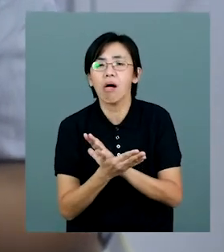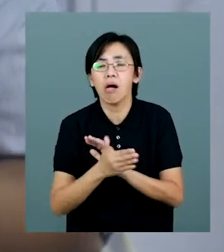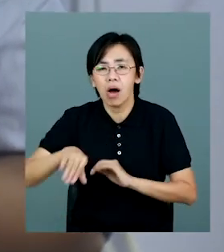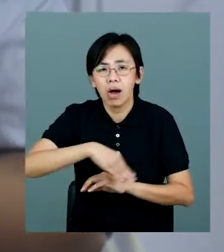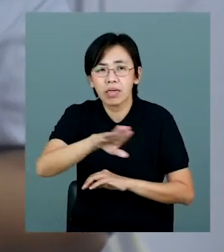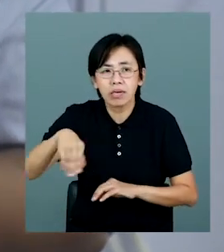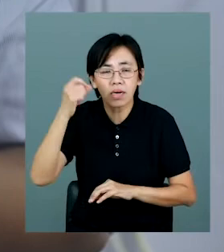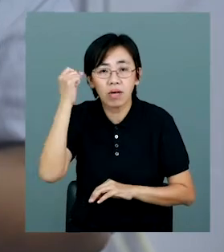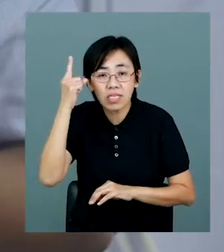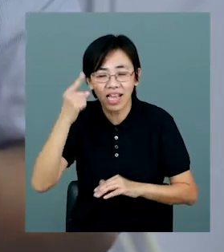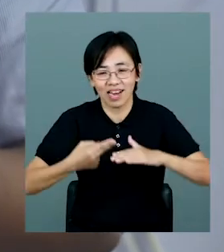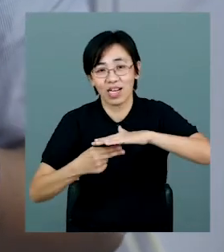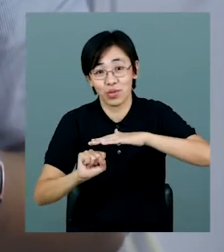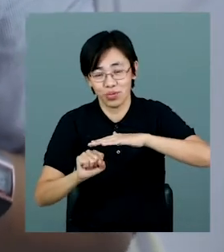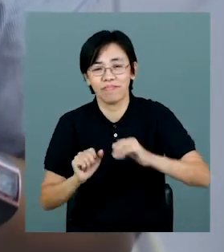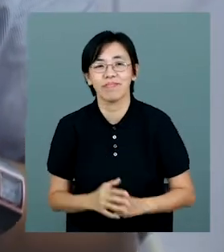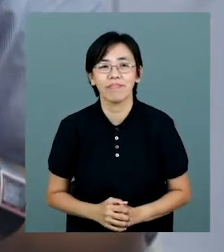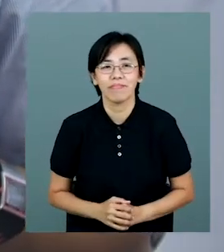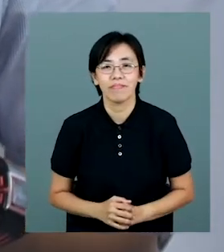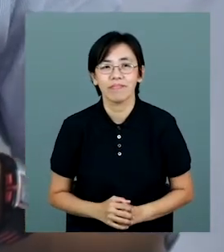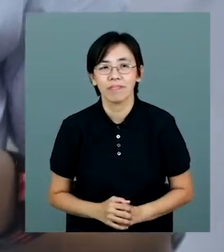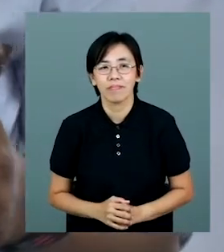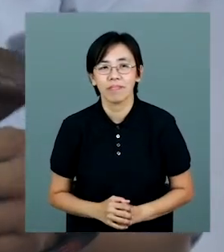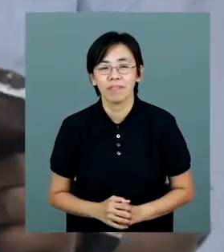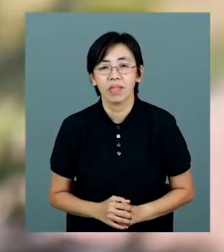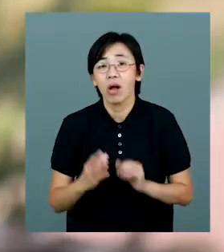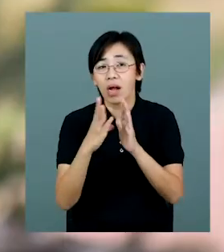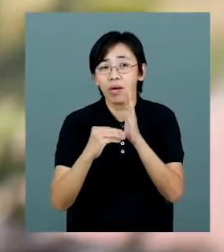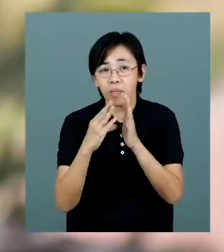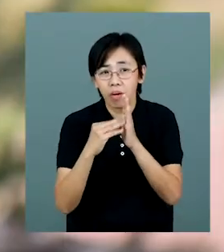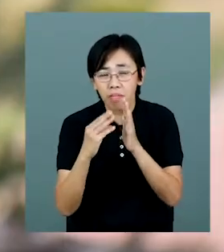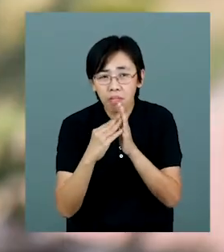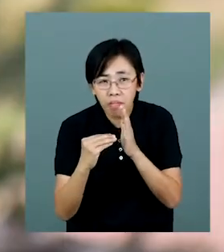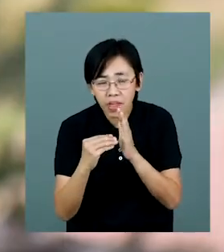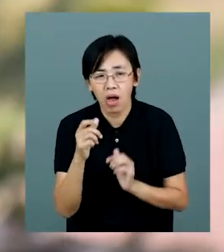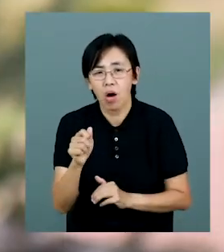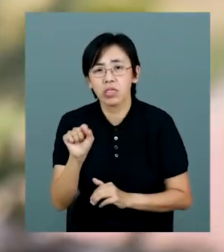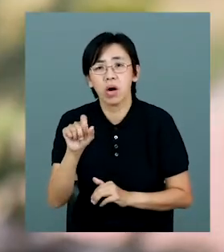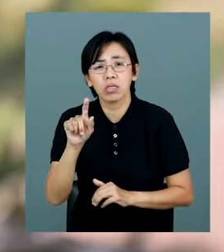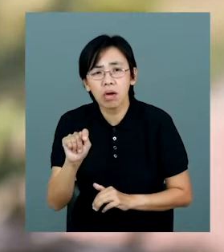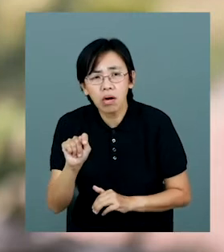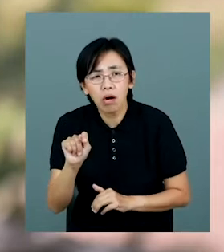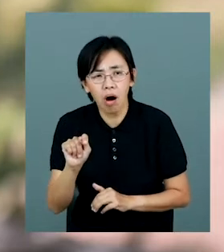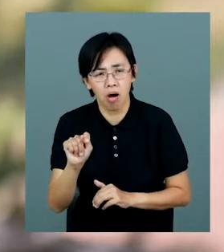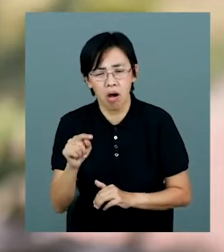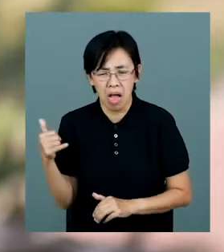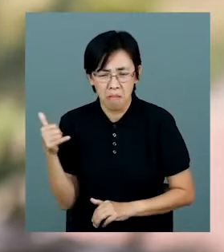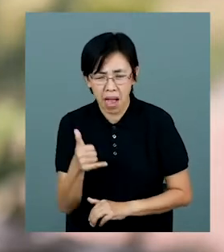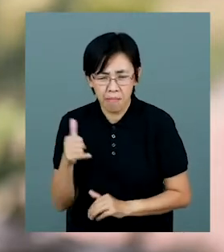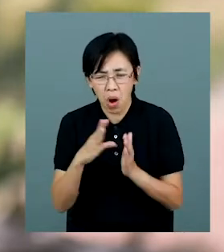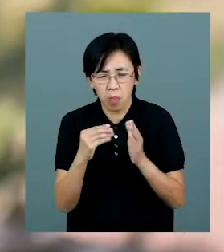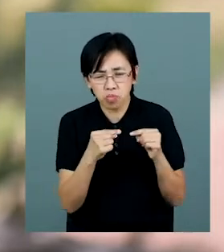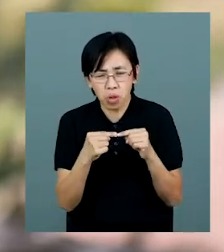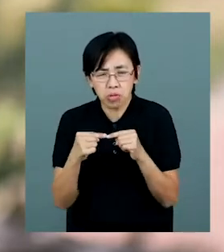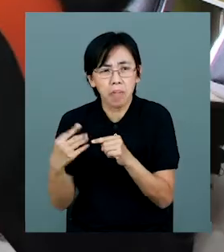สร้างให้เกิดความเข้าใจในตัวหลักสูตรมากขึ้นบางครั้งอะค่ะคือการอบรมอะค่ะคืออสต.เขาไม่สามารถเข้ามาอ